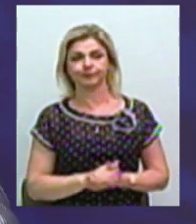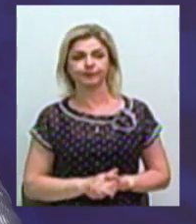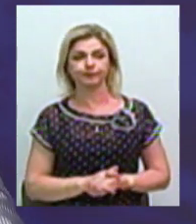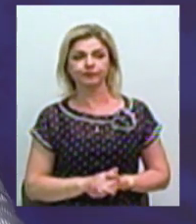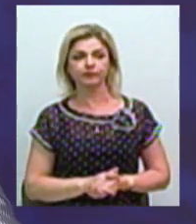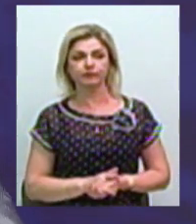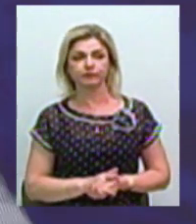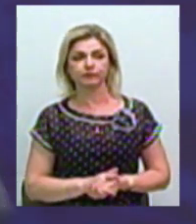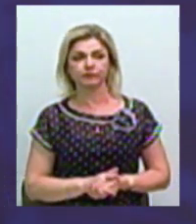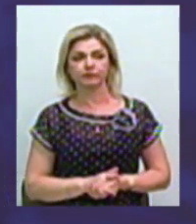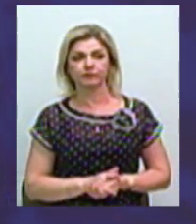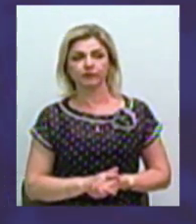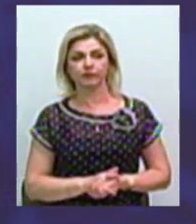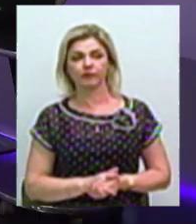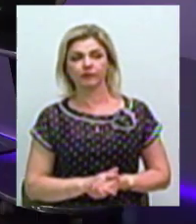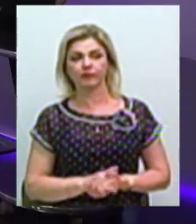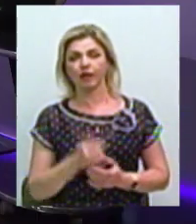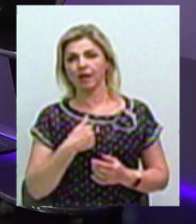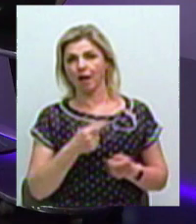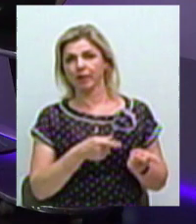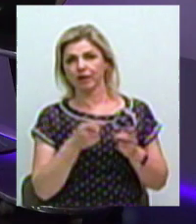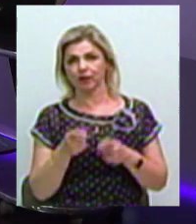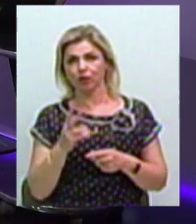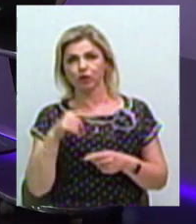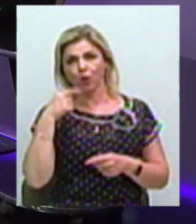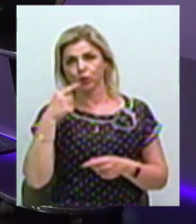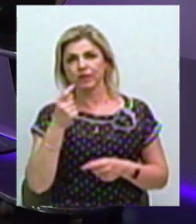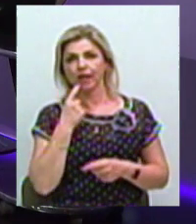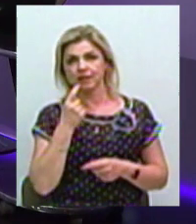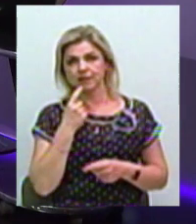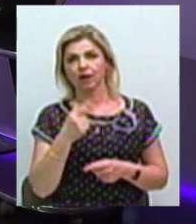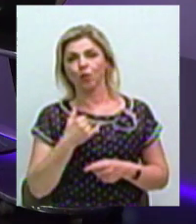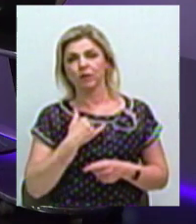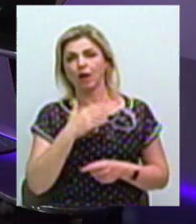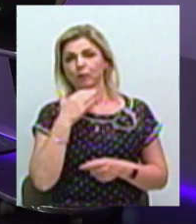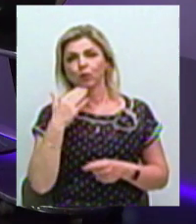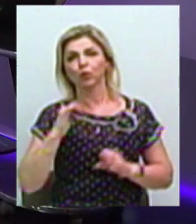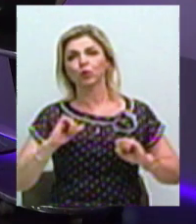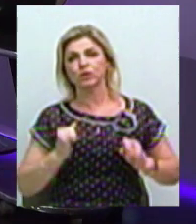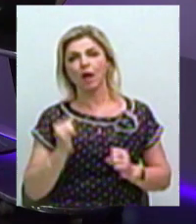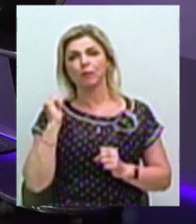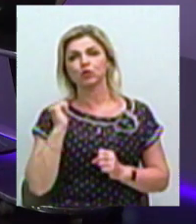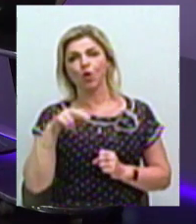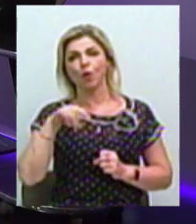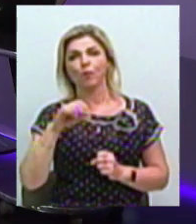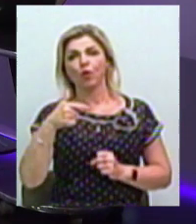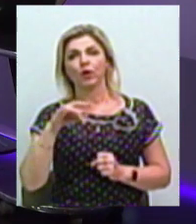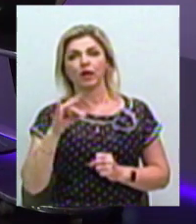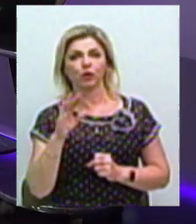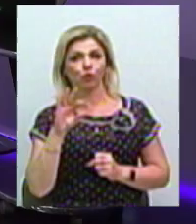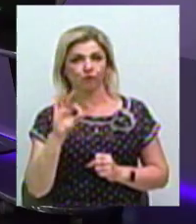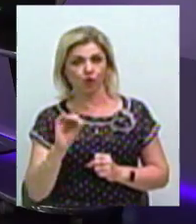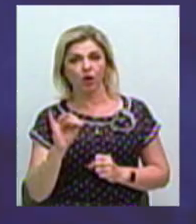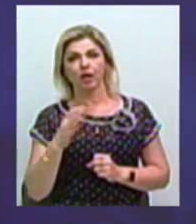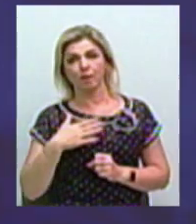да. Але я перейду на русский язык. У меня большие друзья – это Мешкова Погорелов, глава сельского совета. И он в этот час смог